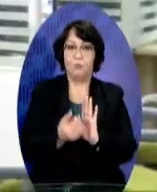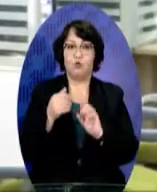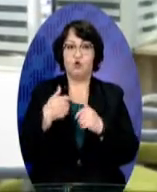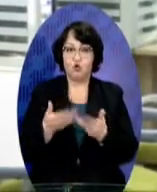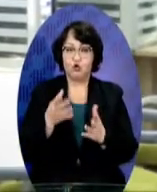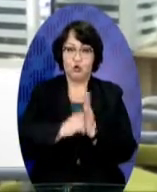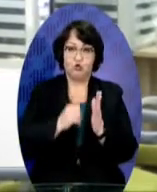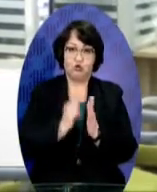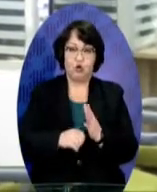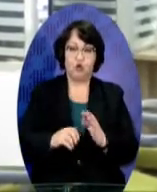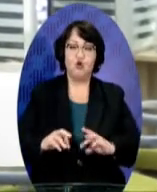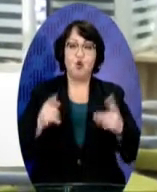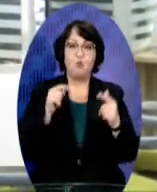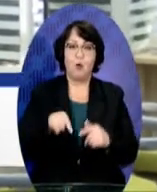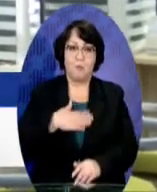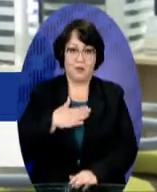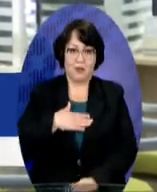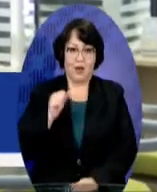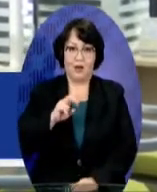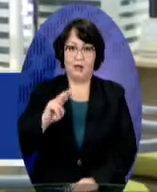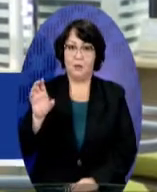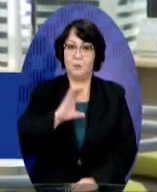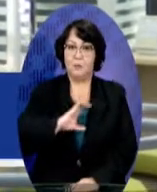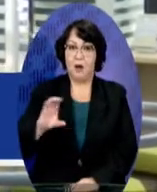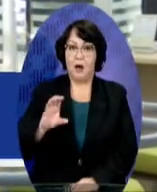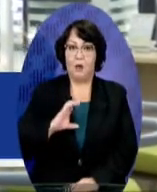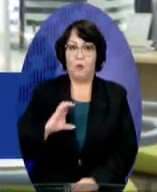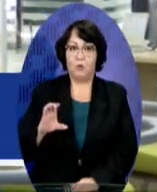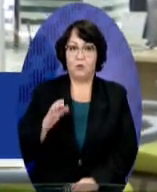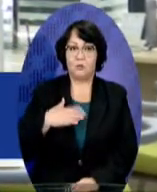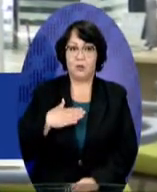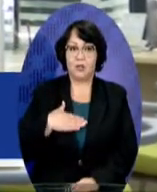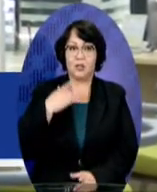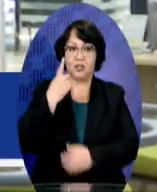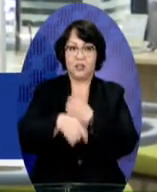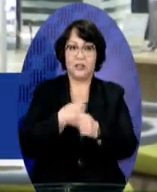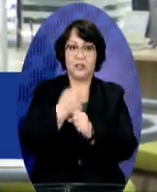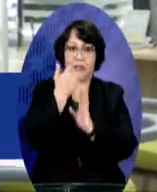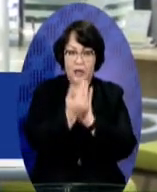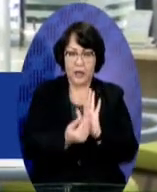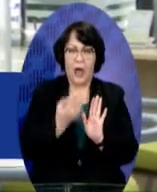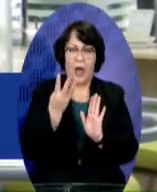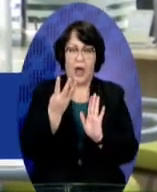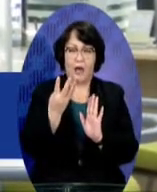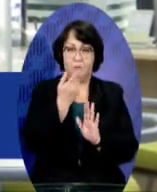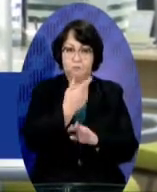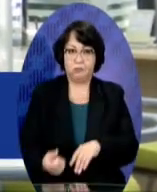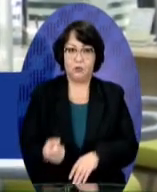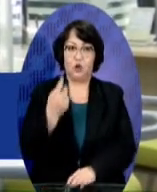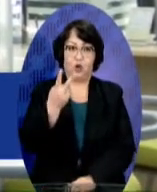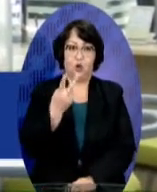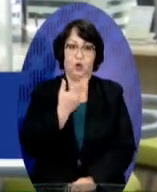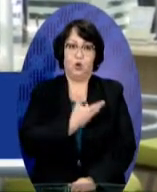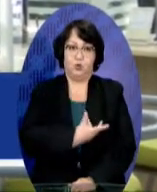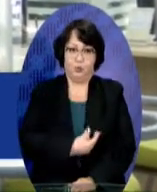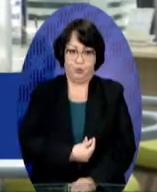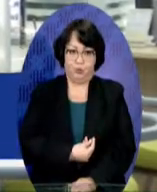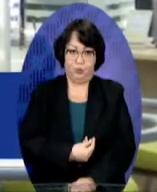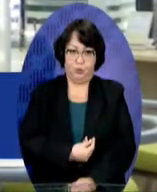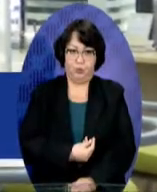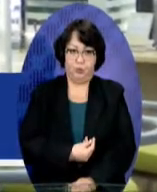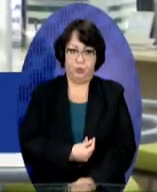манай аж ахуйн нэгж дээр ярих юм бол одоо жилд тайлан 4 гардаг байсан бол тэр нь одоо 2 болох жишээ нэ. 2 болж байгаагаараа